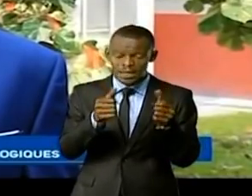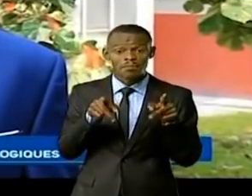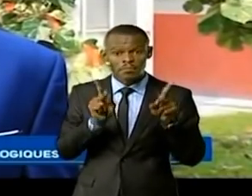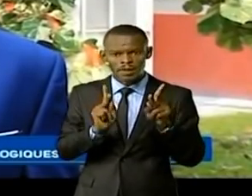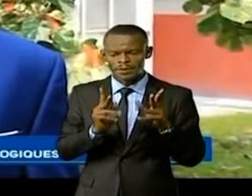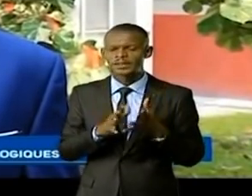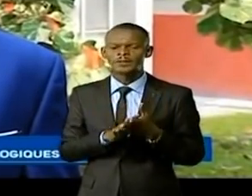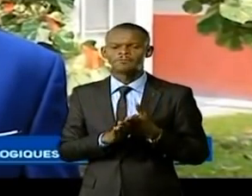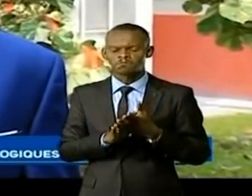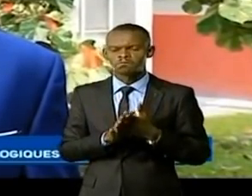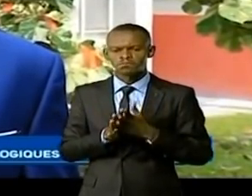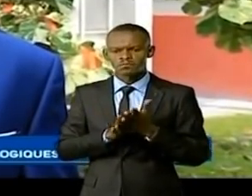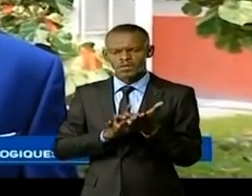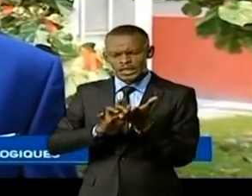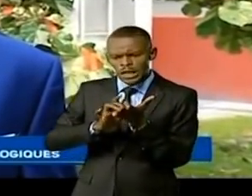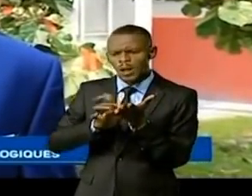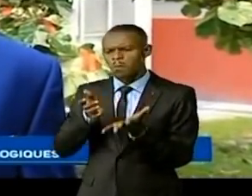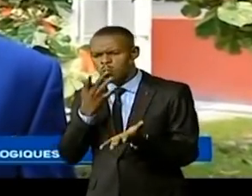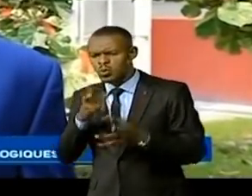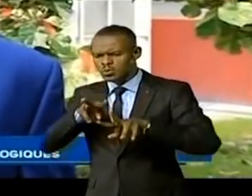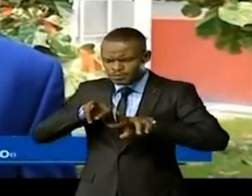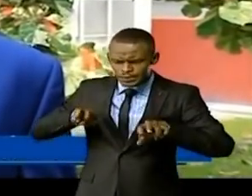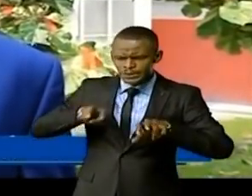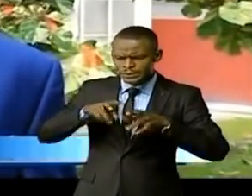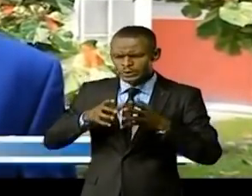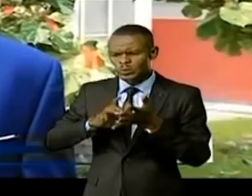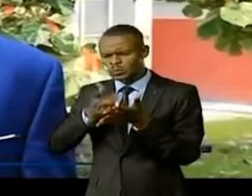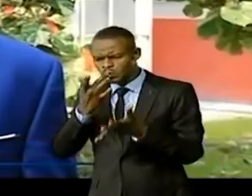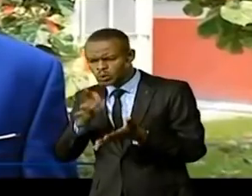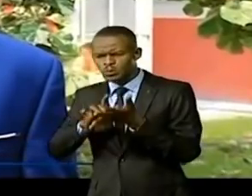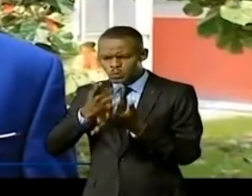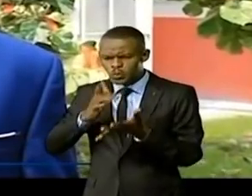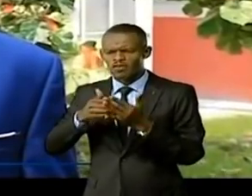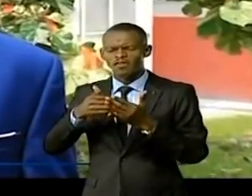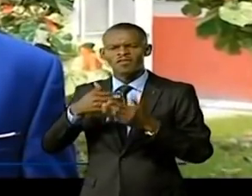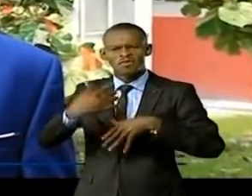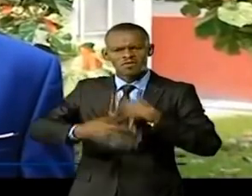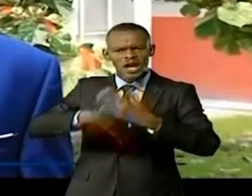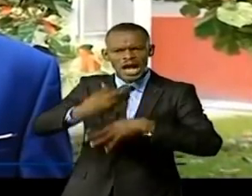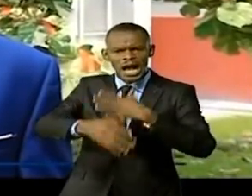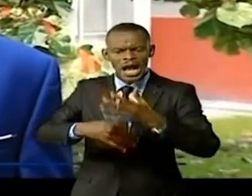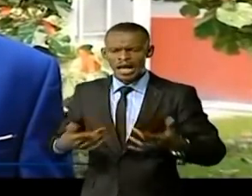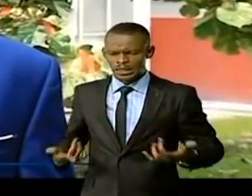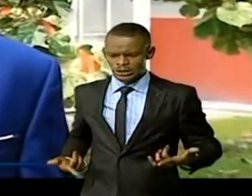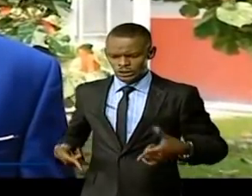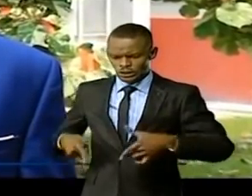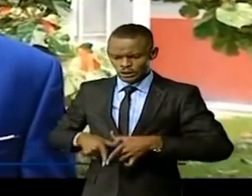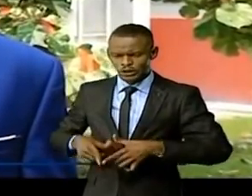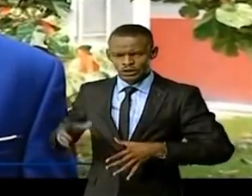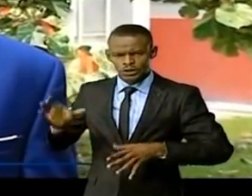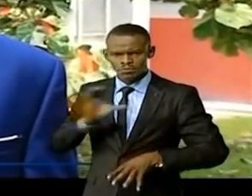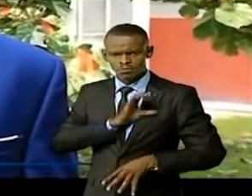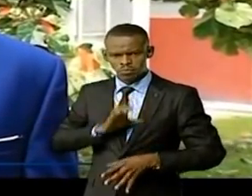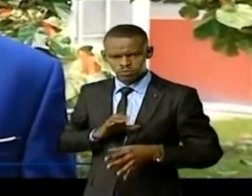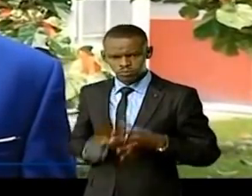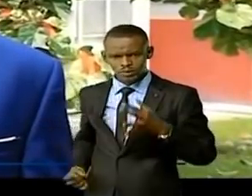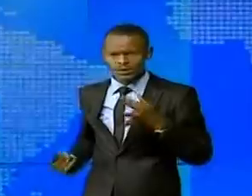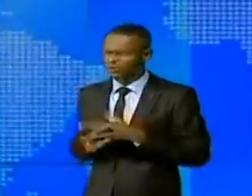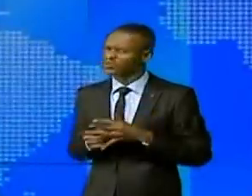et que, de cette façon-là, le cancer ne pourra pas survenir chez la personne qui est